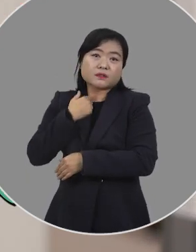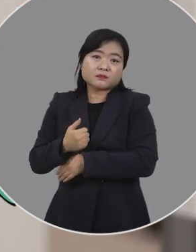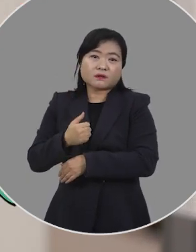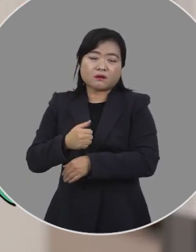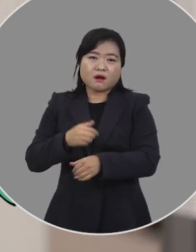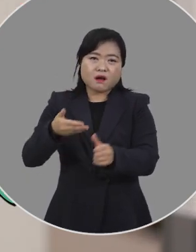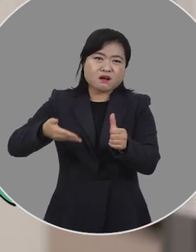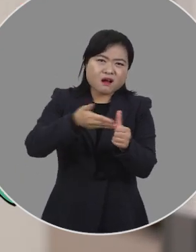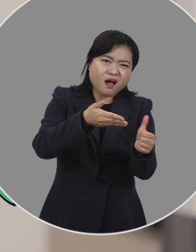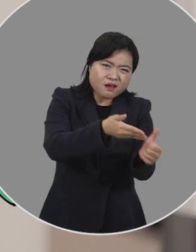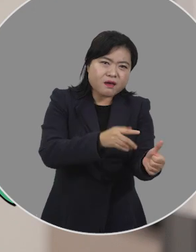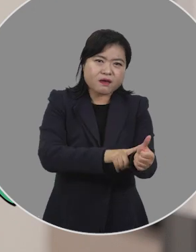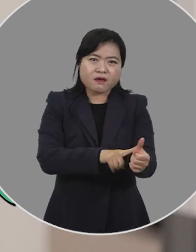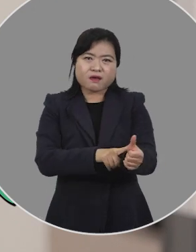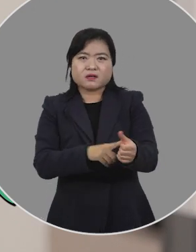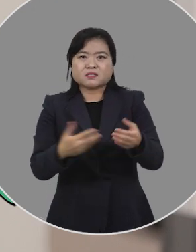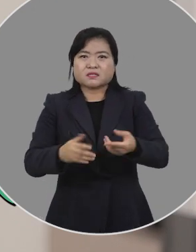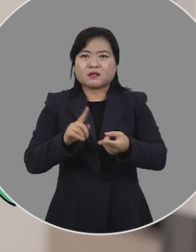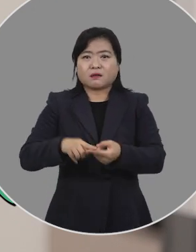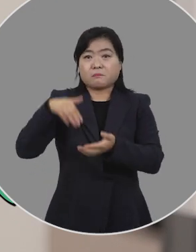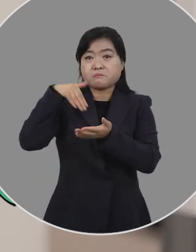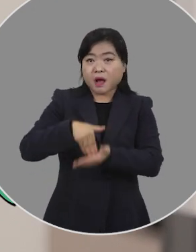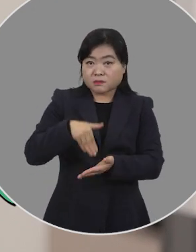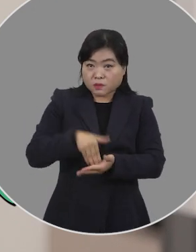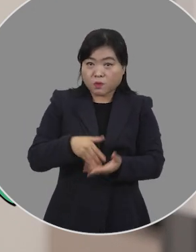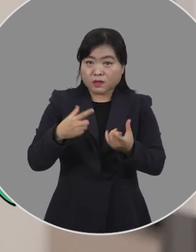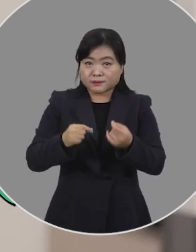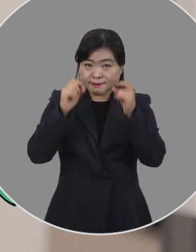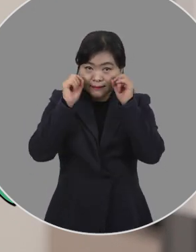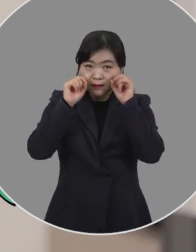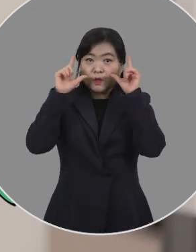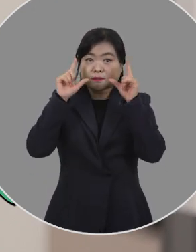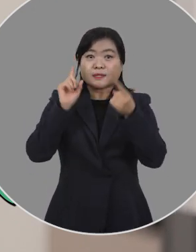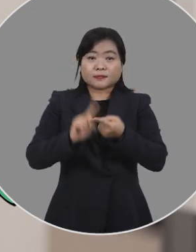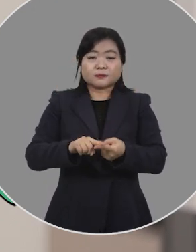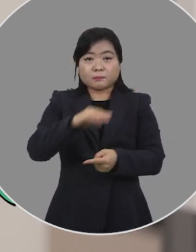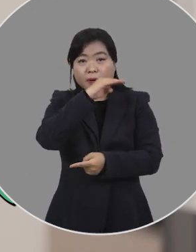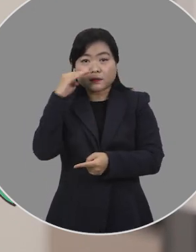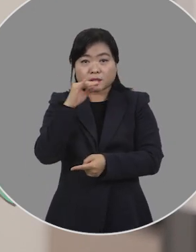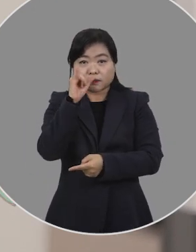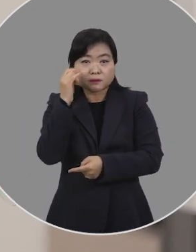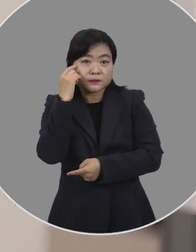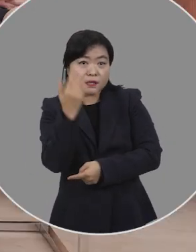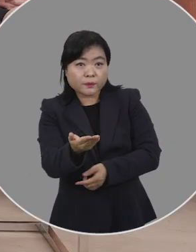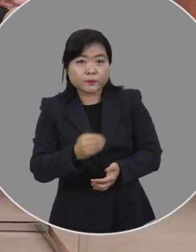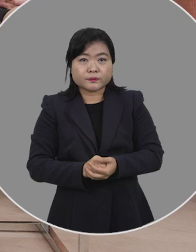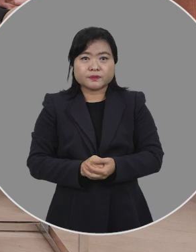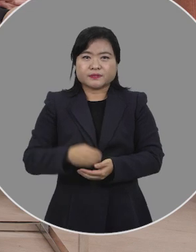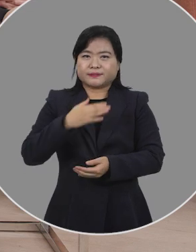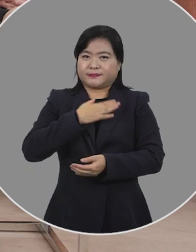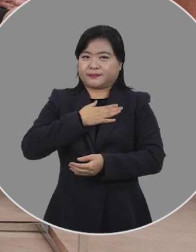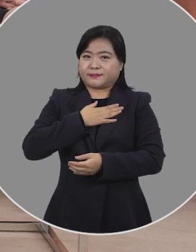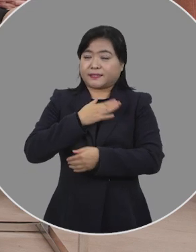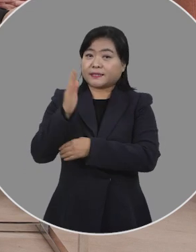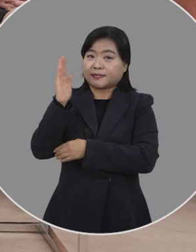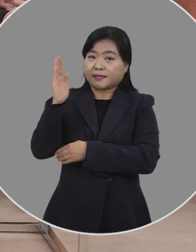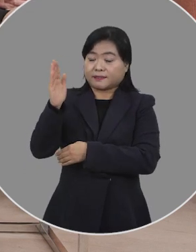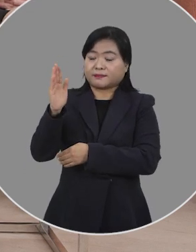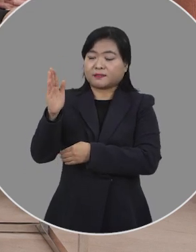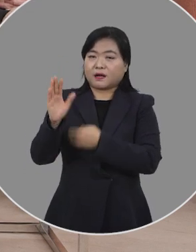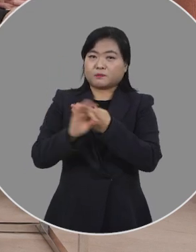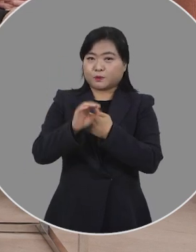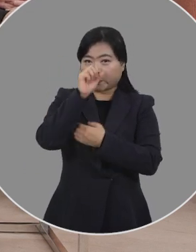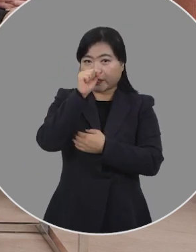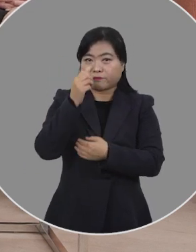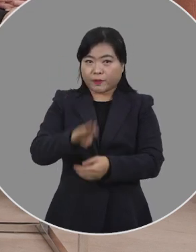그 가해 일에 대한 반성 같은 거, 성찰 같은 거는 제대로 이루어지고 있는 건가요? 제가 네네네, 얘기를